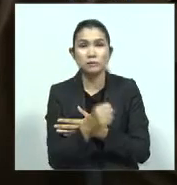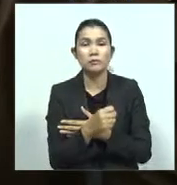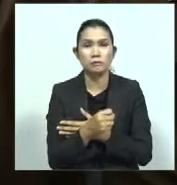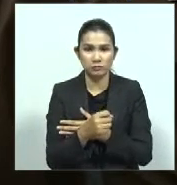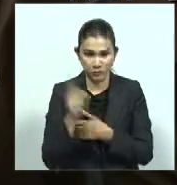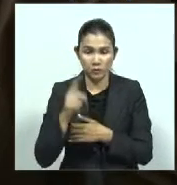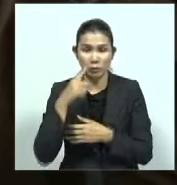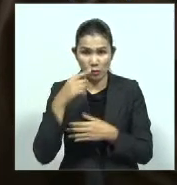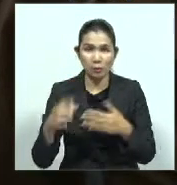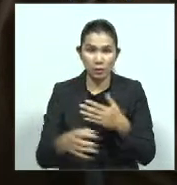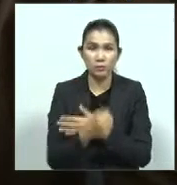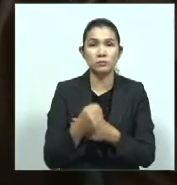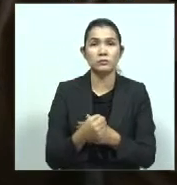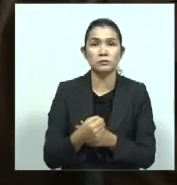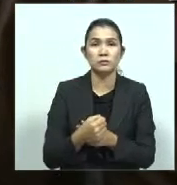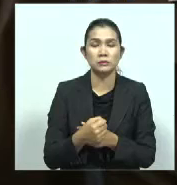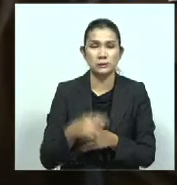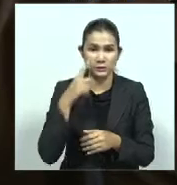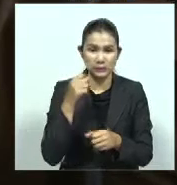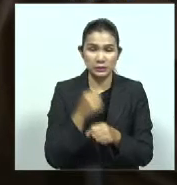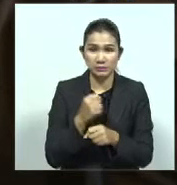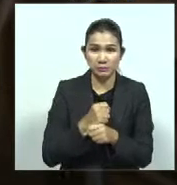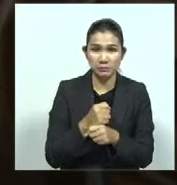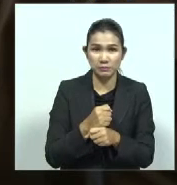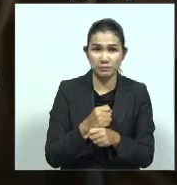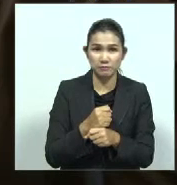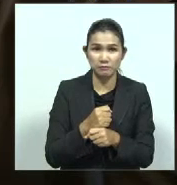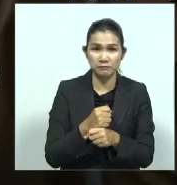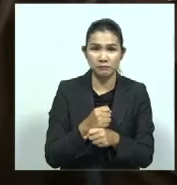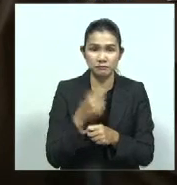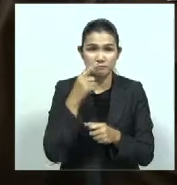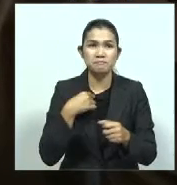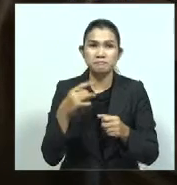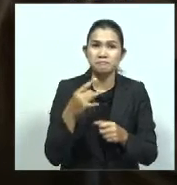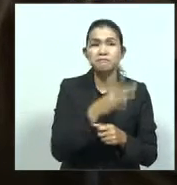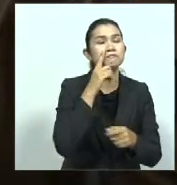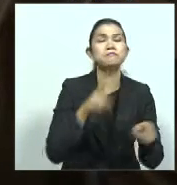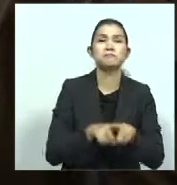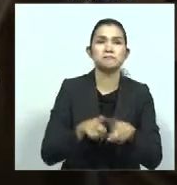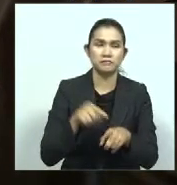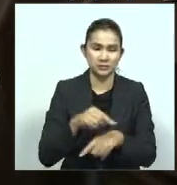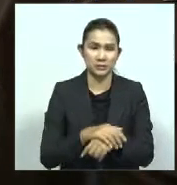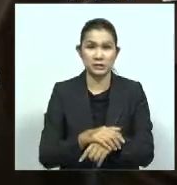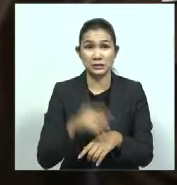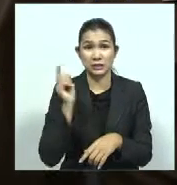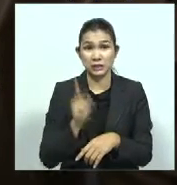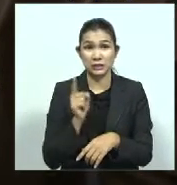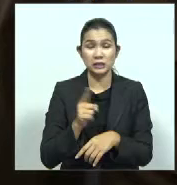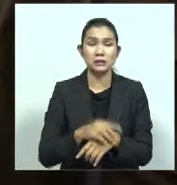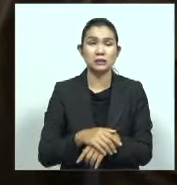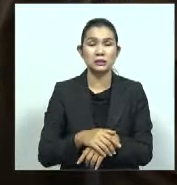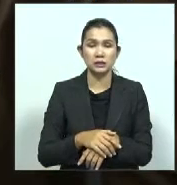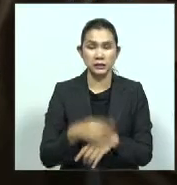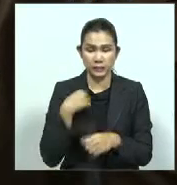ำว่าฉวยโอกาสนะครับได้กระทำการลักษณะก่อเหตุแบบนี้ครับจริงๆมาตรการต่างๆเนี่ยเ